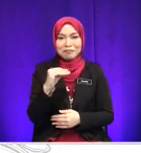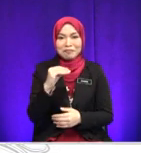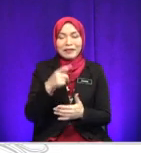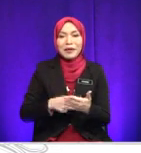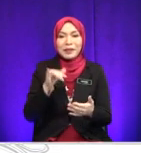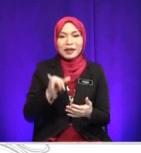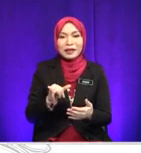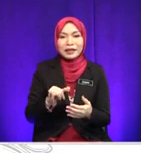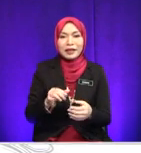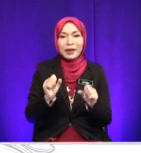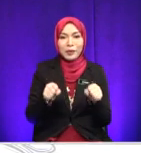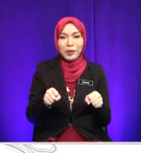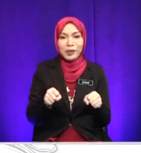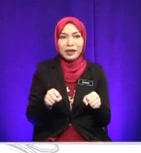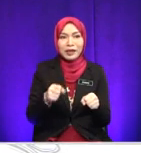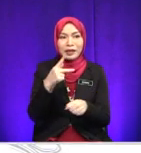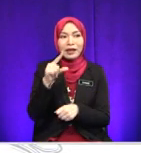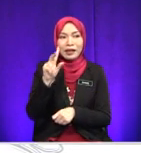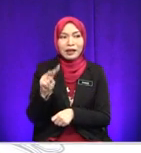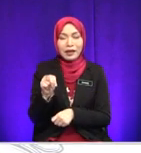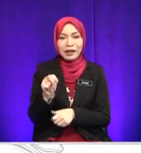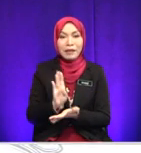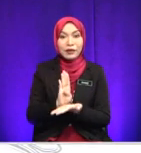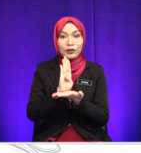cikgu. Silakan yang lain. Okey. Seterusnya,